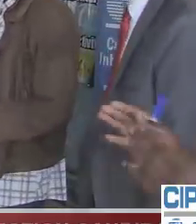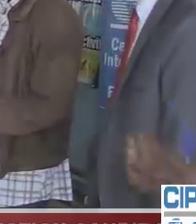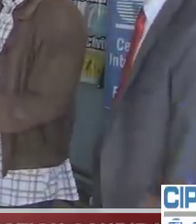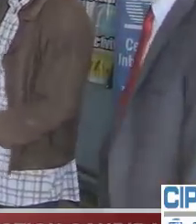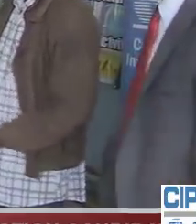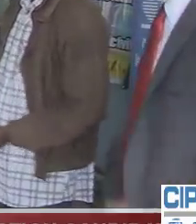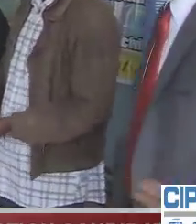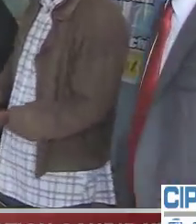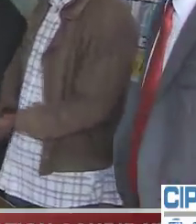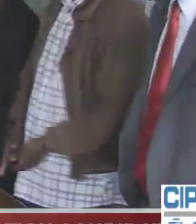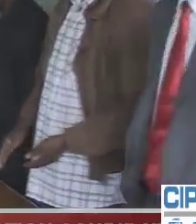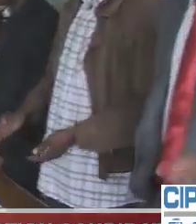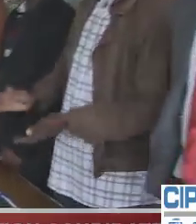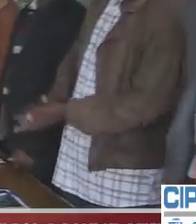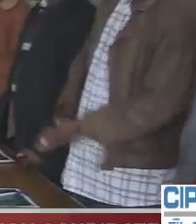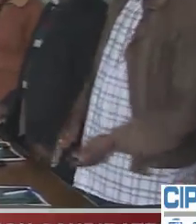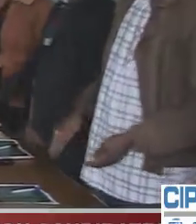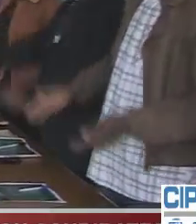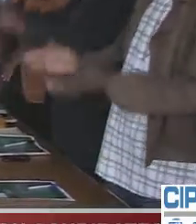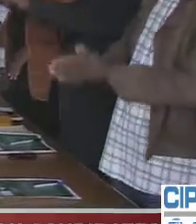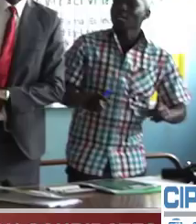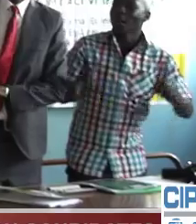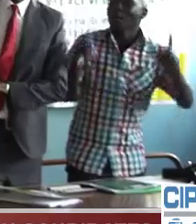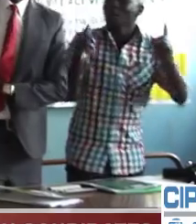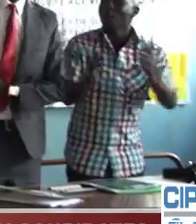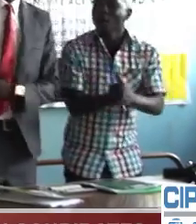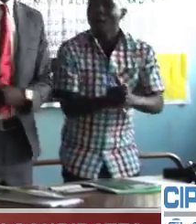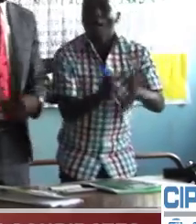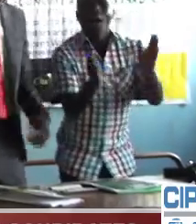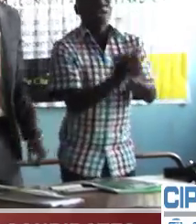tarise mandu Iva